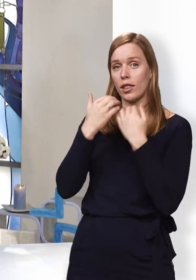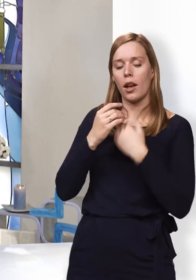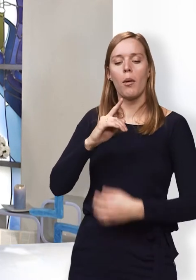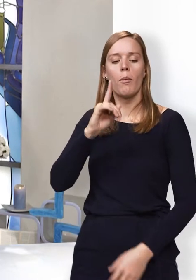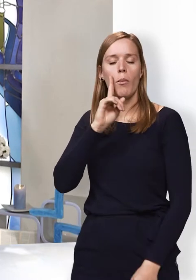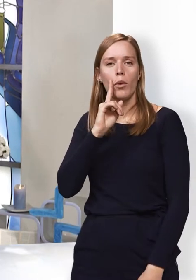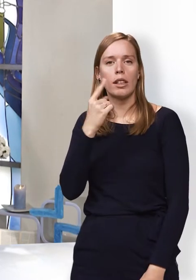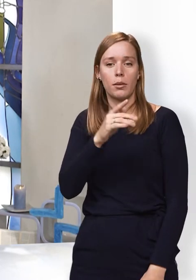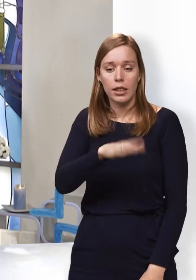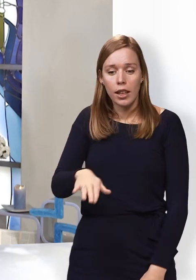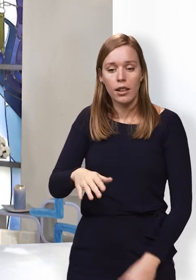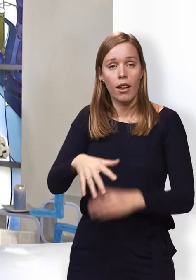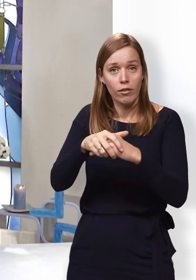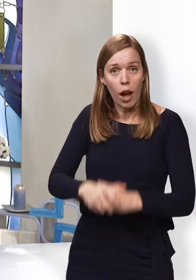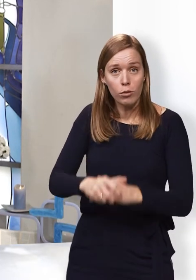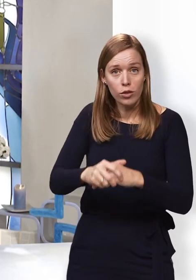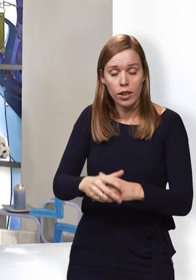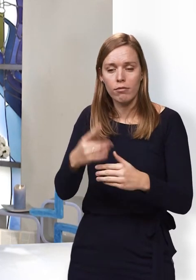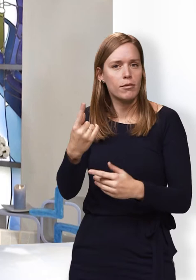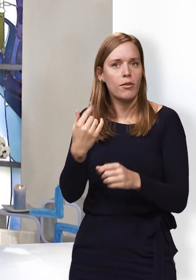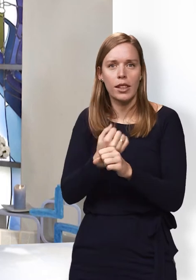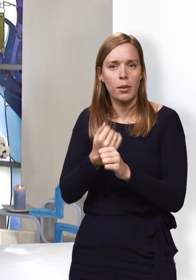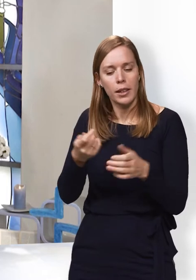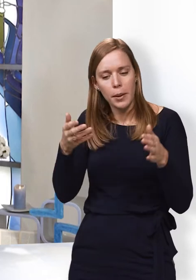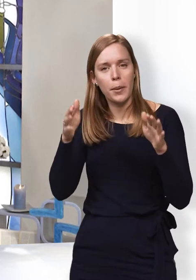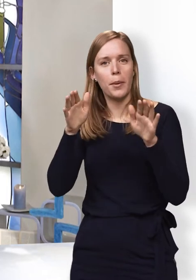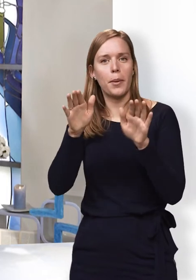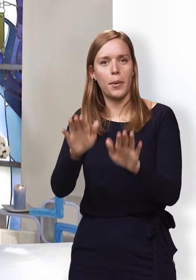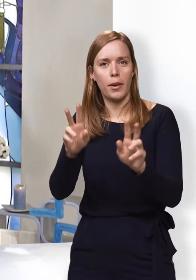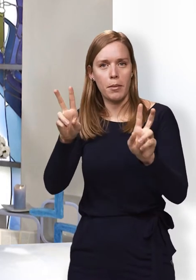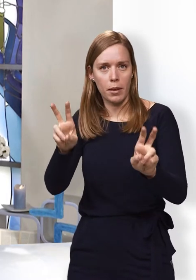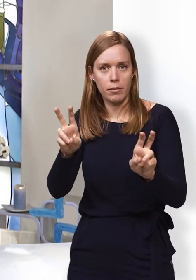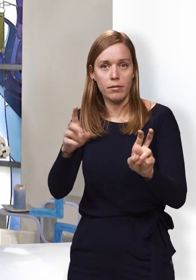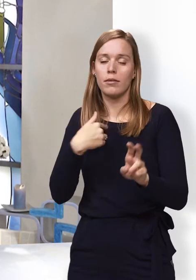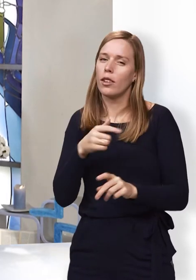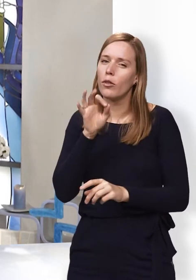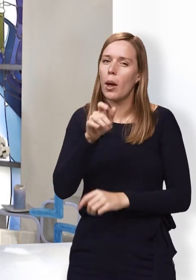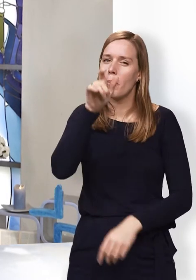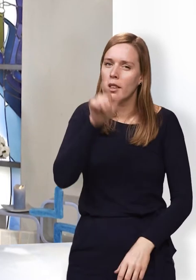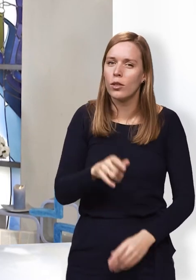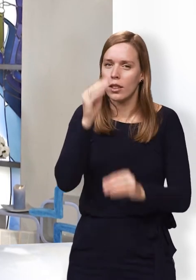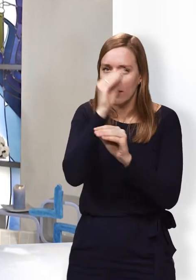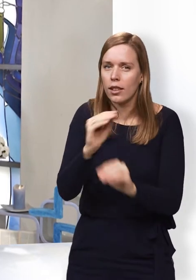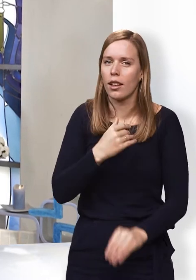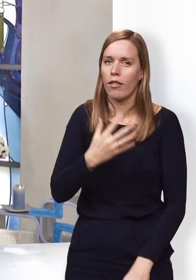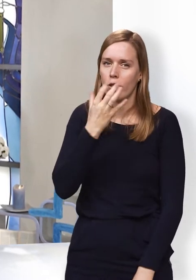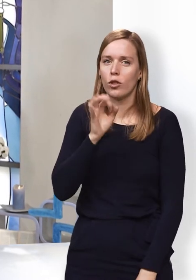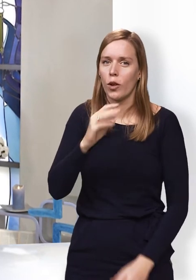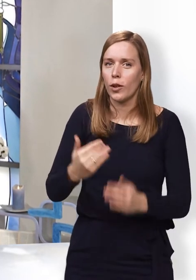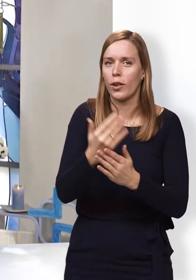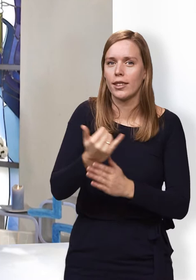hat, denen immer folgenden Segenswunsch mit auf den Weg gegeben, den möchte ich Ihnen ganz persönlich mitgeben für dieses neue